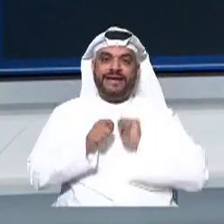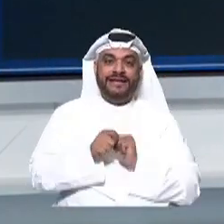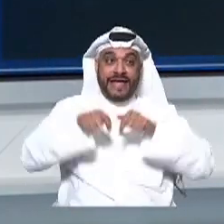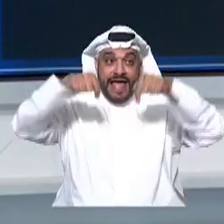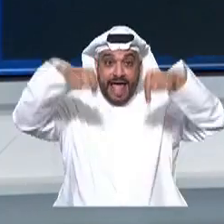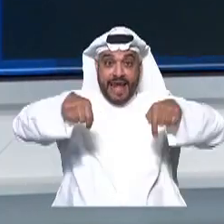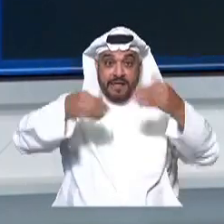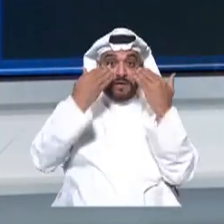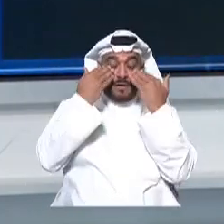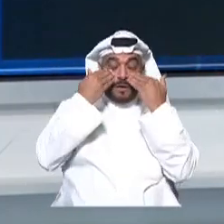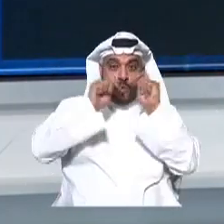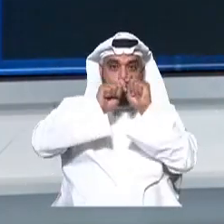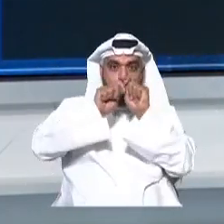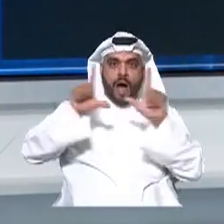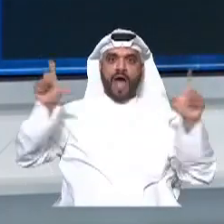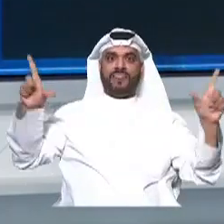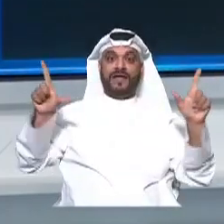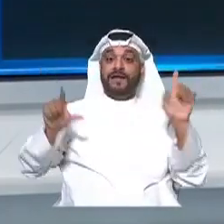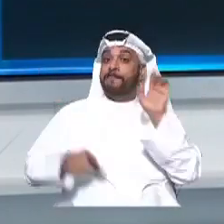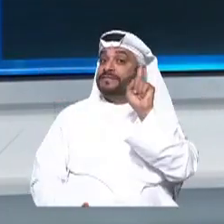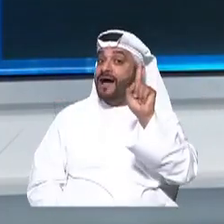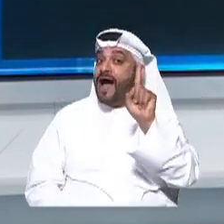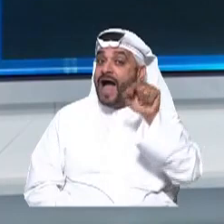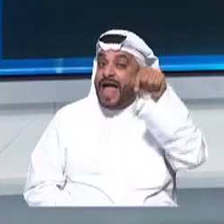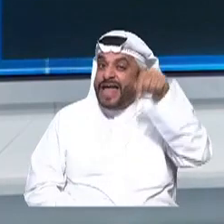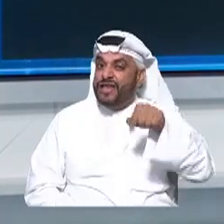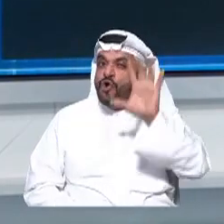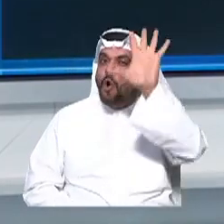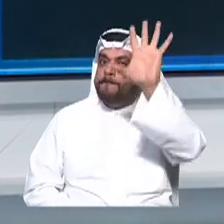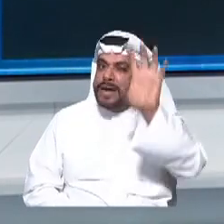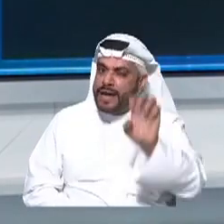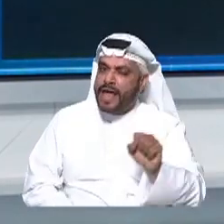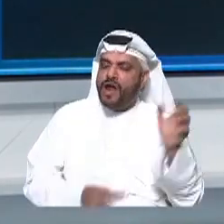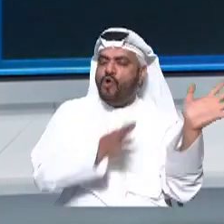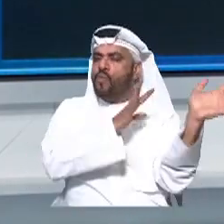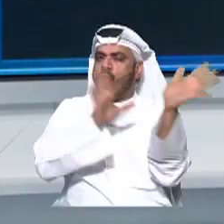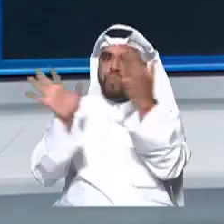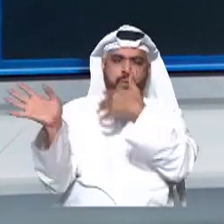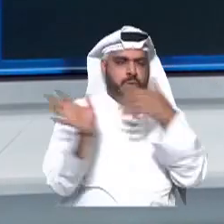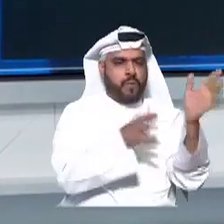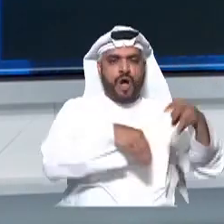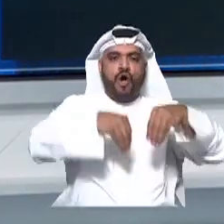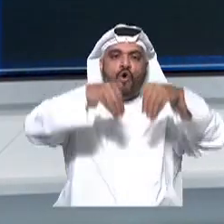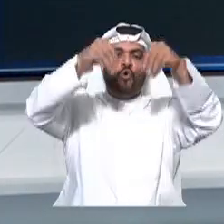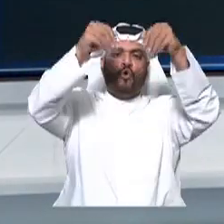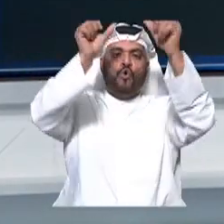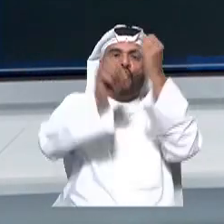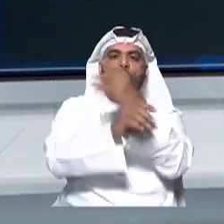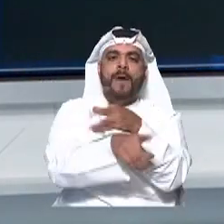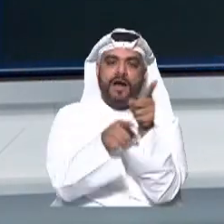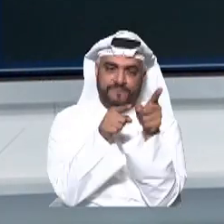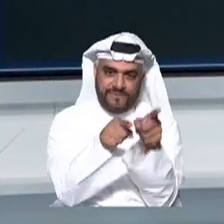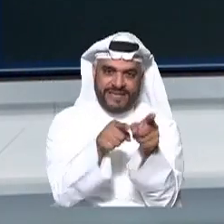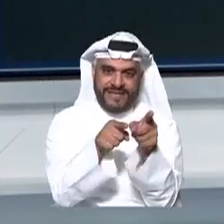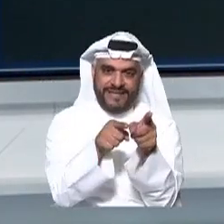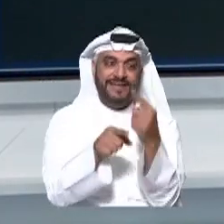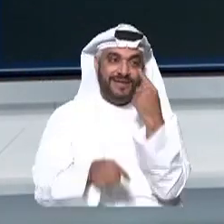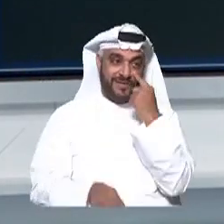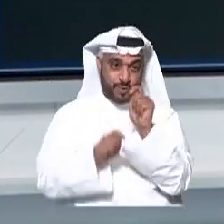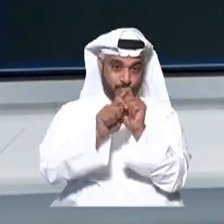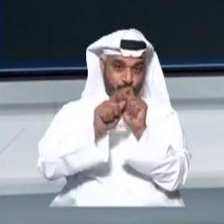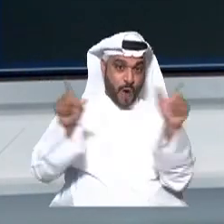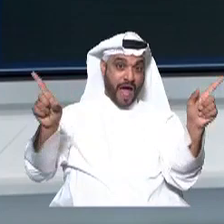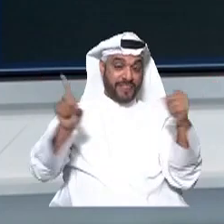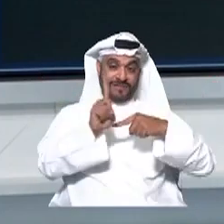على مدينة الكويت 10 كيلومتر، واستمرار رياح شمالية والشمالية الغربية معانا سرعتها حاليا 15 كيلومتر بالساعة مع سماء خالية من